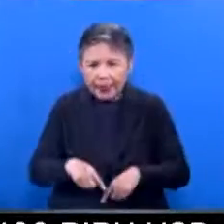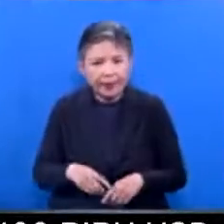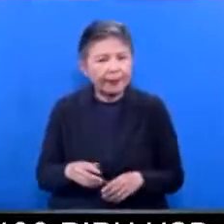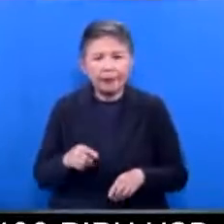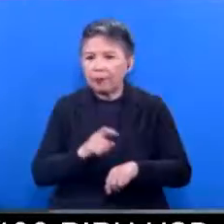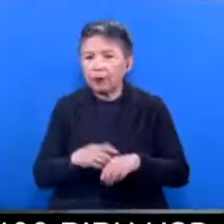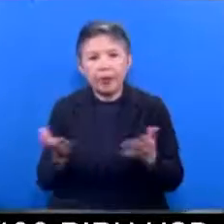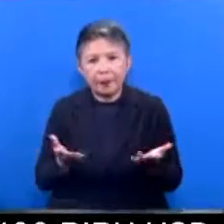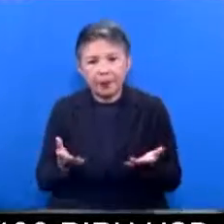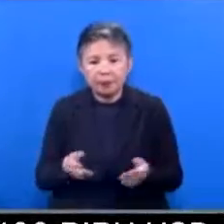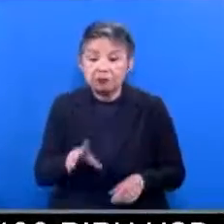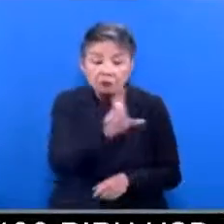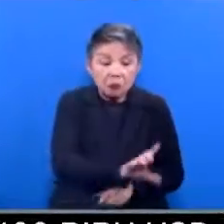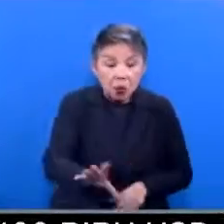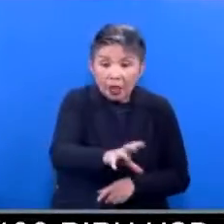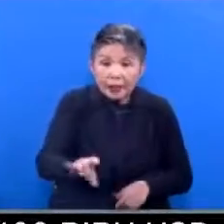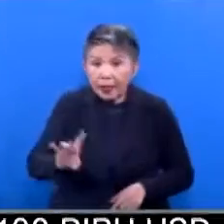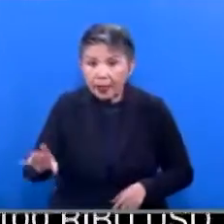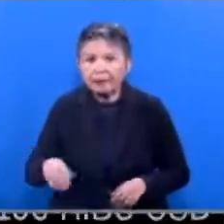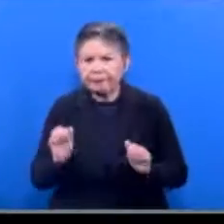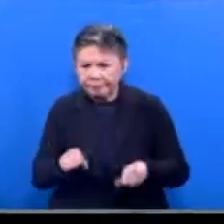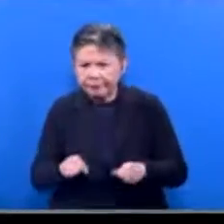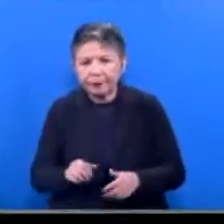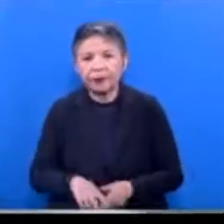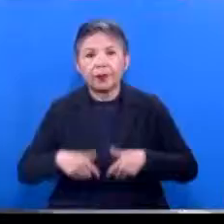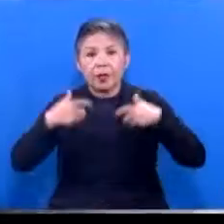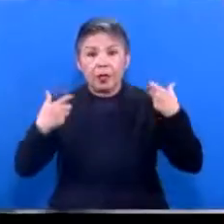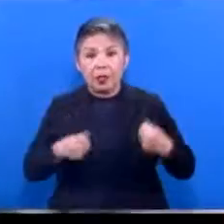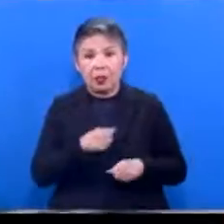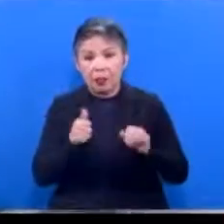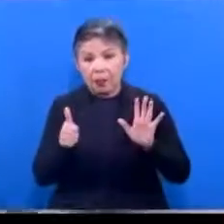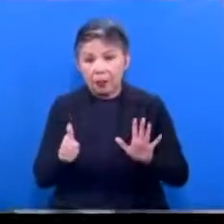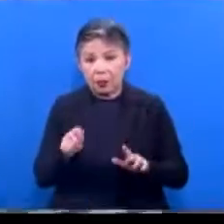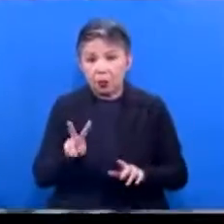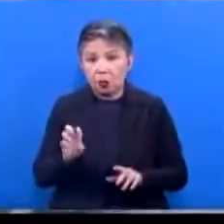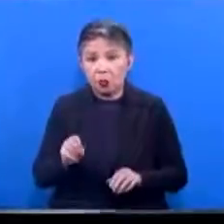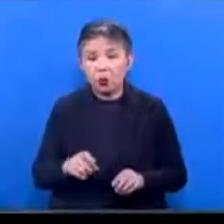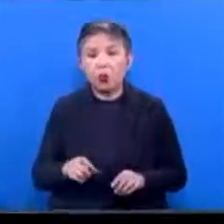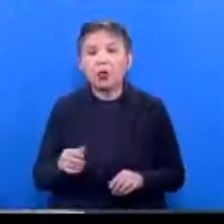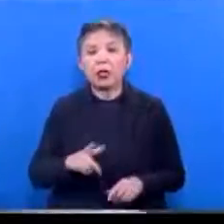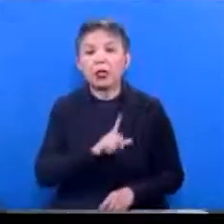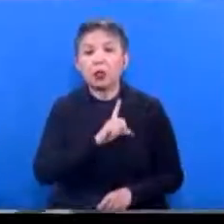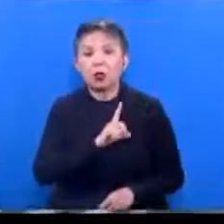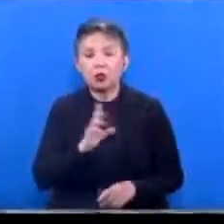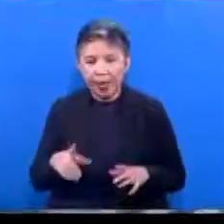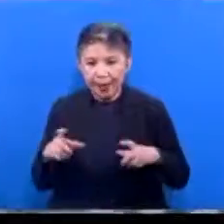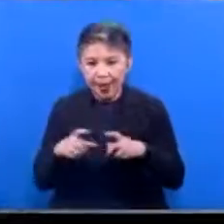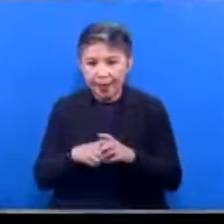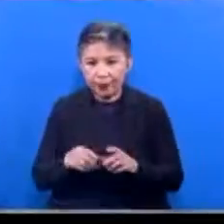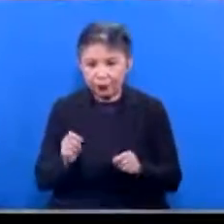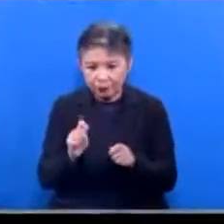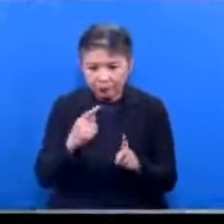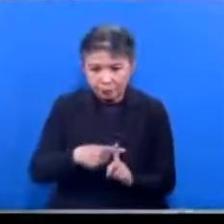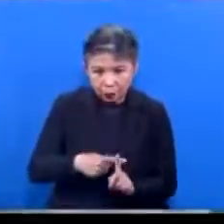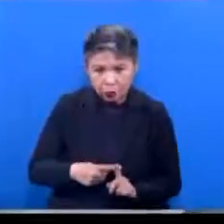saja di berbagai lokasi. Meski begitu, Anies mengklaim 267 kelurahan di DKI Jakarta telah memiliki alat pengukur curah